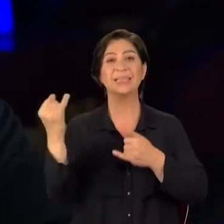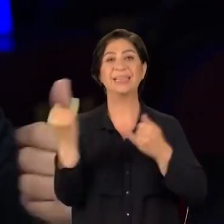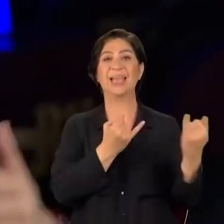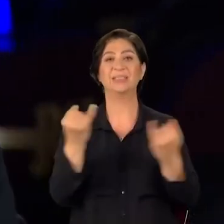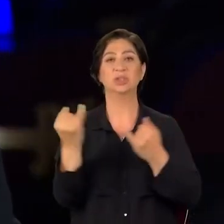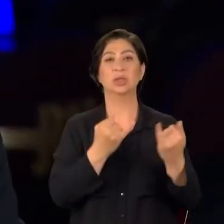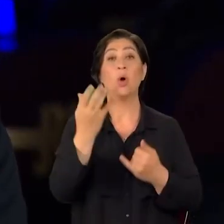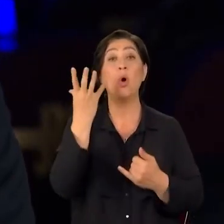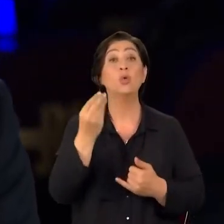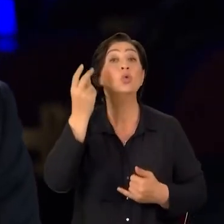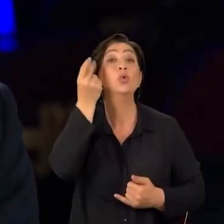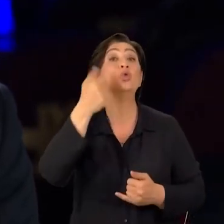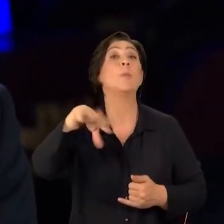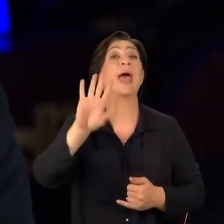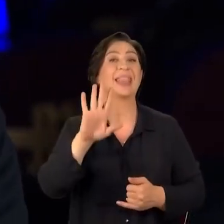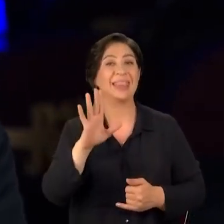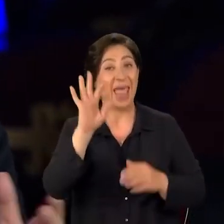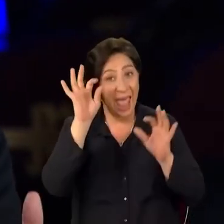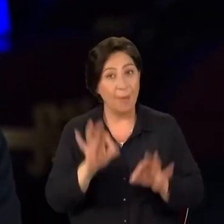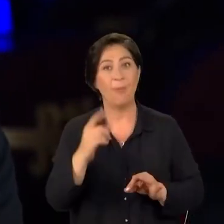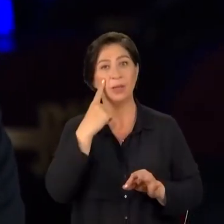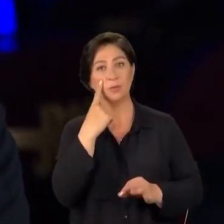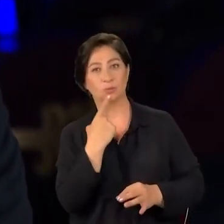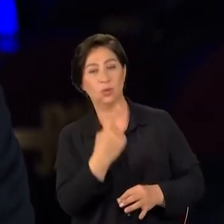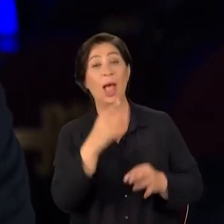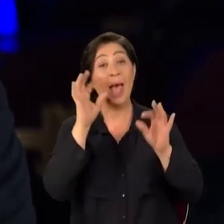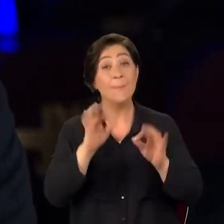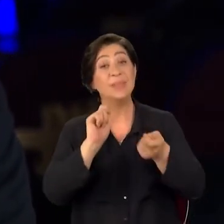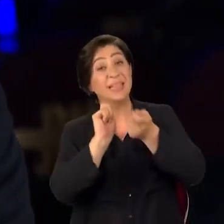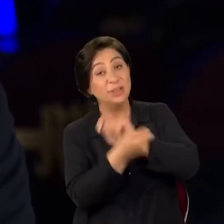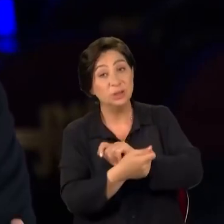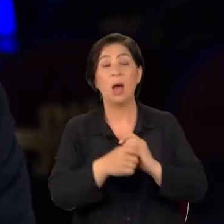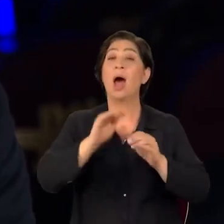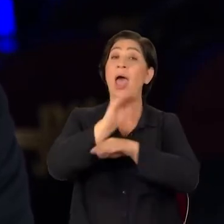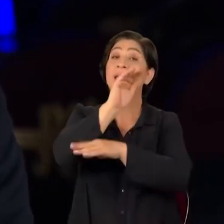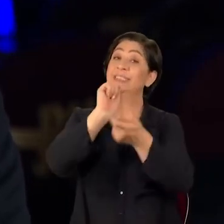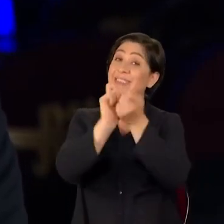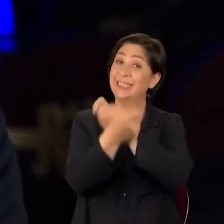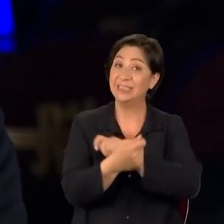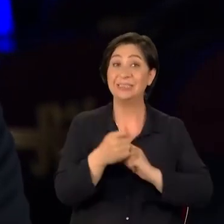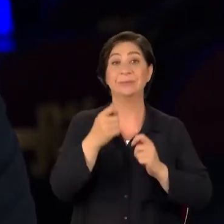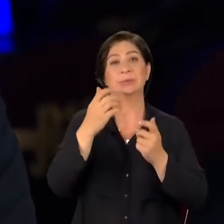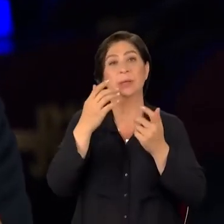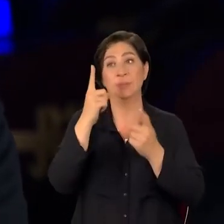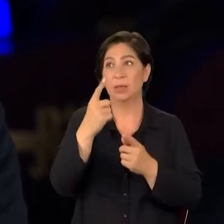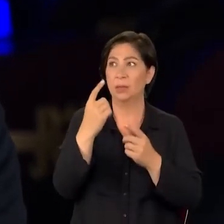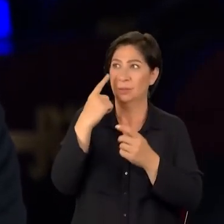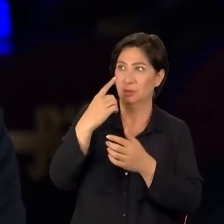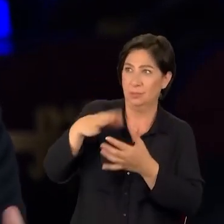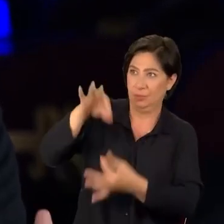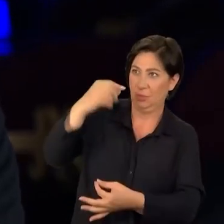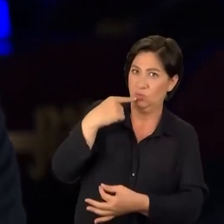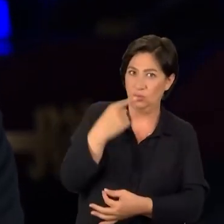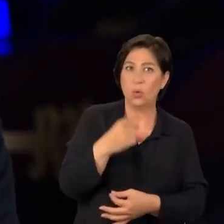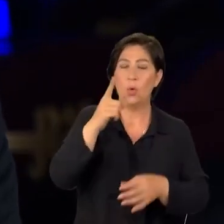da tartışılır tarafı olduğunu unutmayın diye, sürekli değişimi, hayatın değiştiğini öngören birisinin ağzından